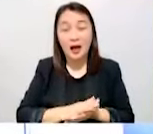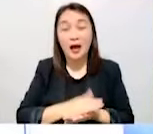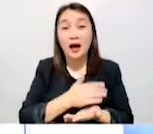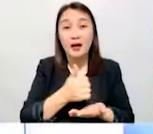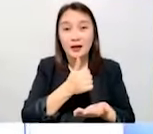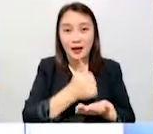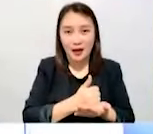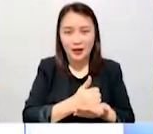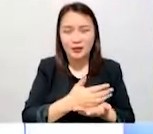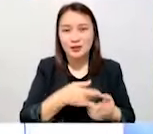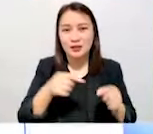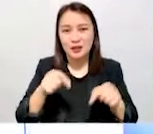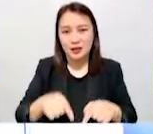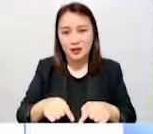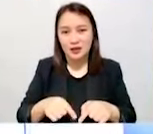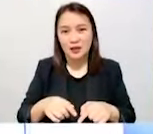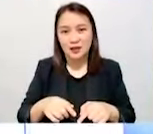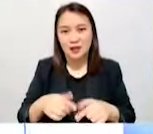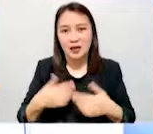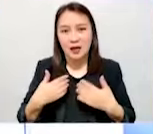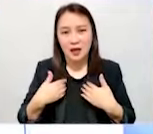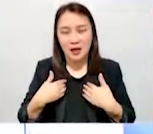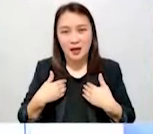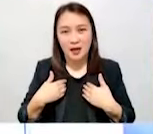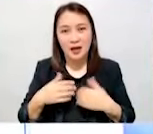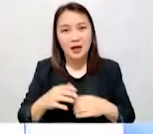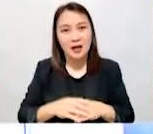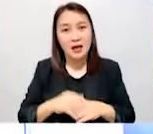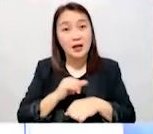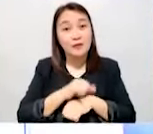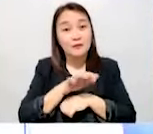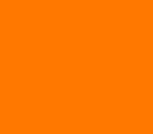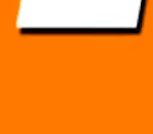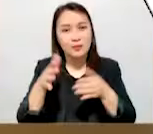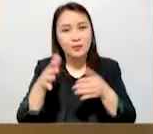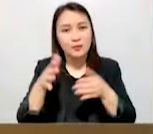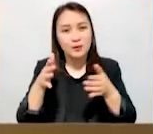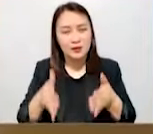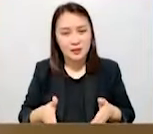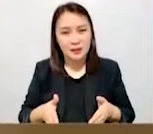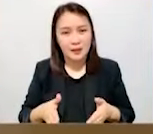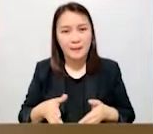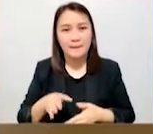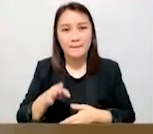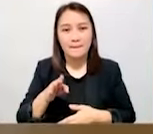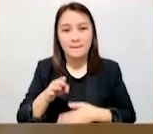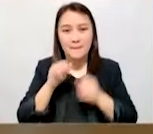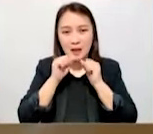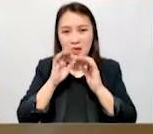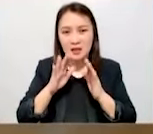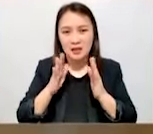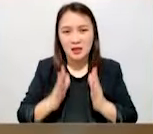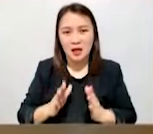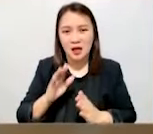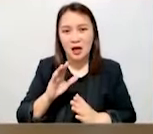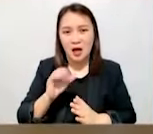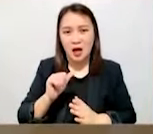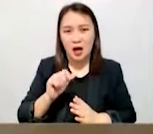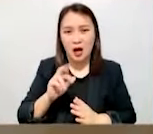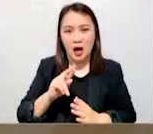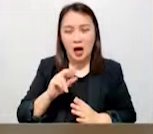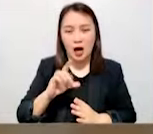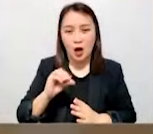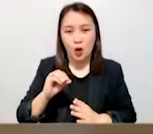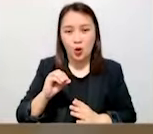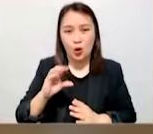ang tinaguriang God's influencer na si Blessed Carlo Acutis. Taong 2006 nang pumanaw si Acutis sa edad na 15 years